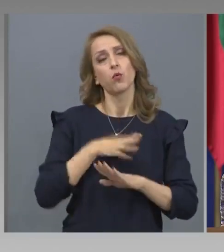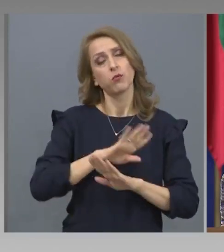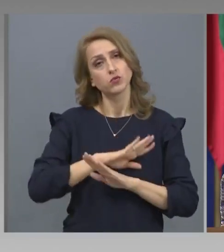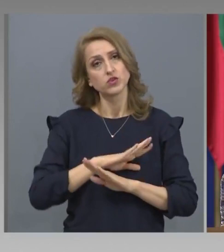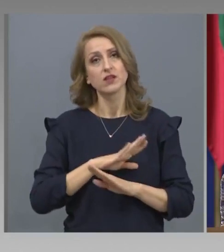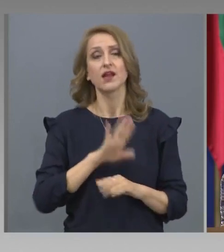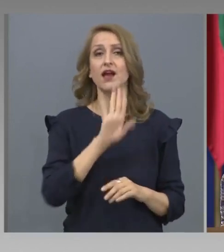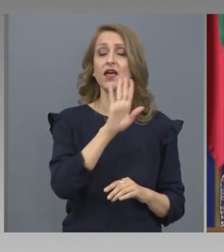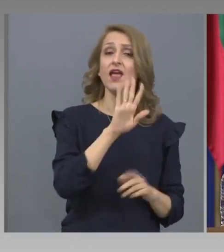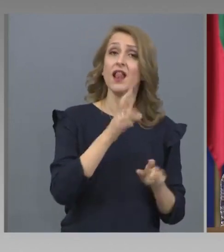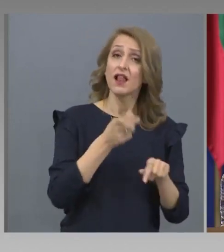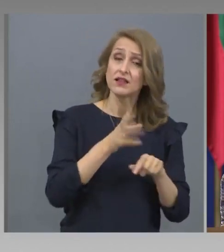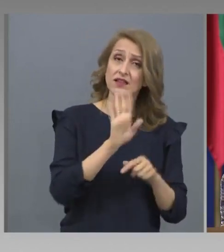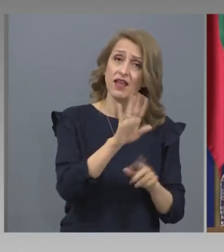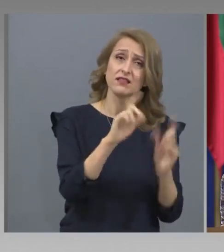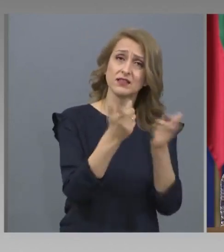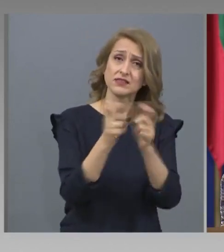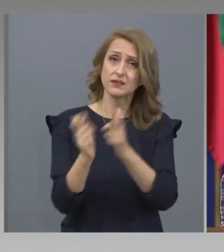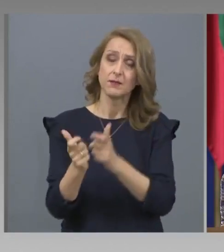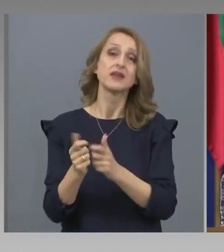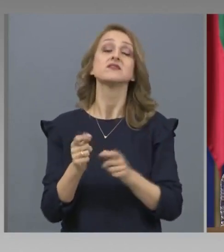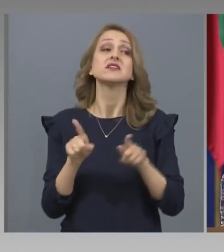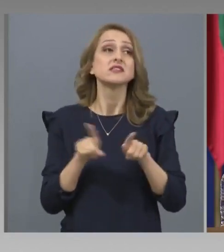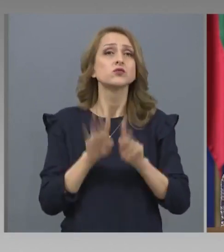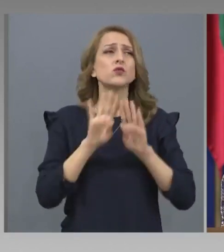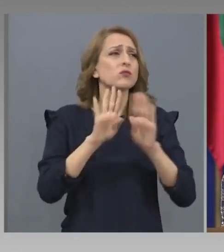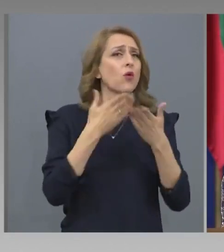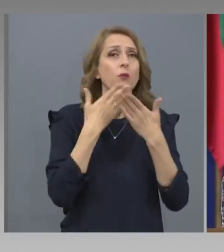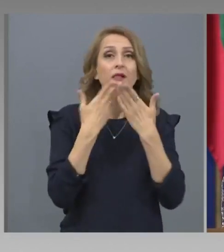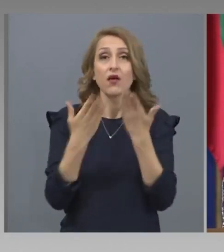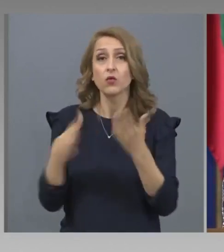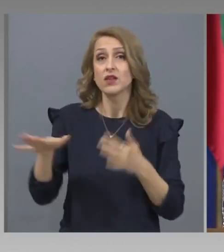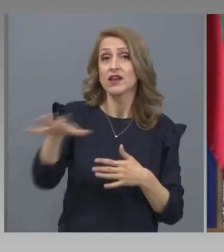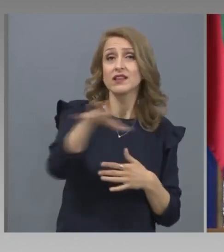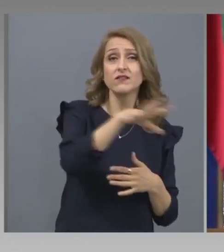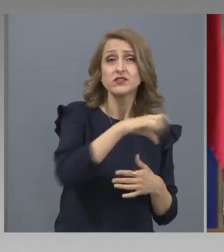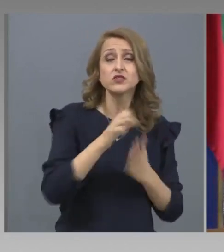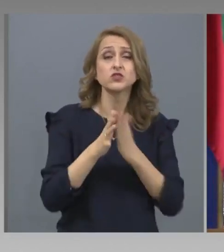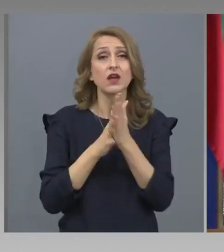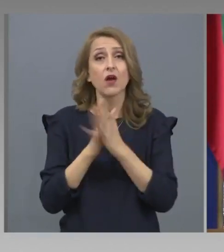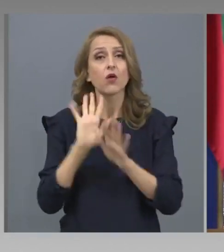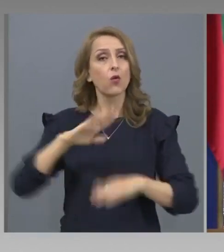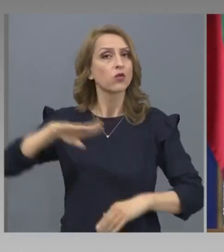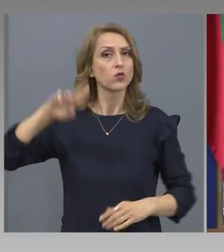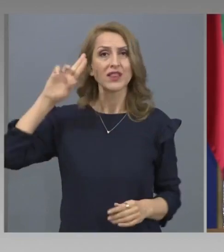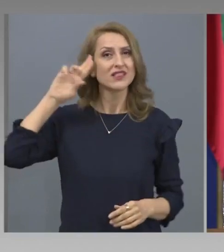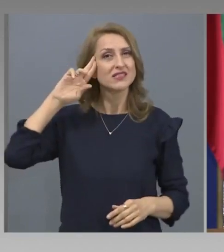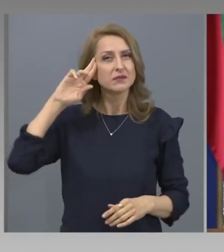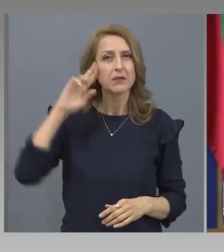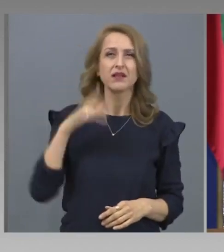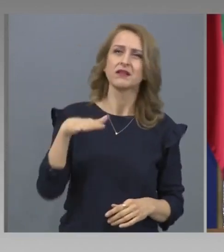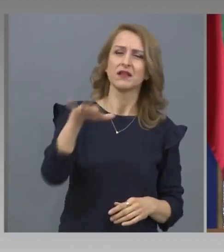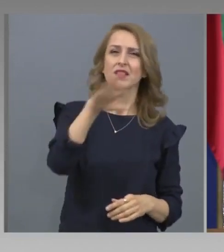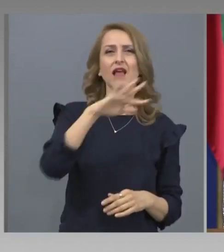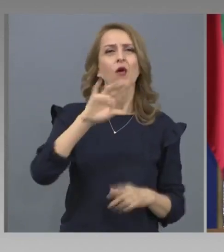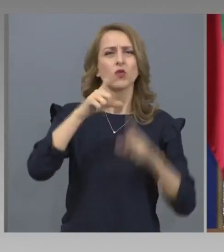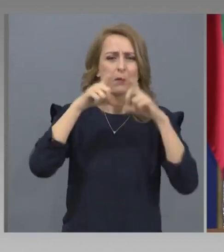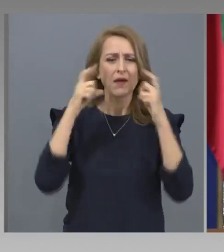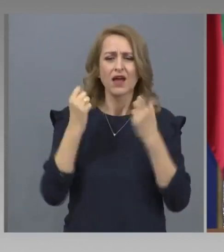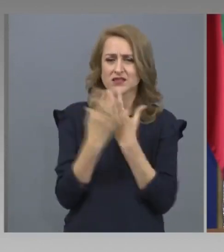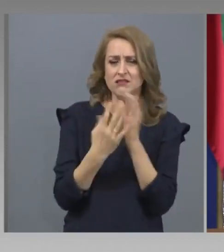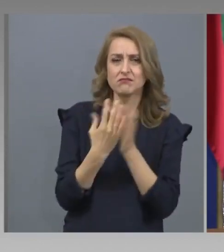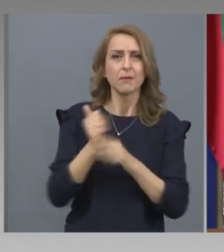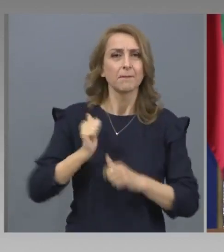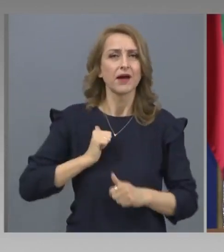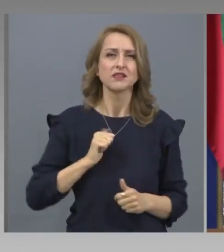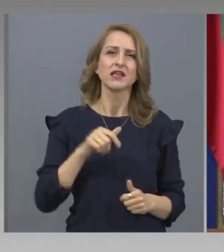голяма благодарност на дисциплинираните. Да не се чувстват по никакъв начин, че са били минати. Защото, нали,